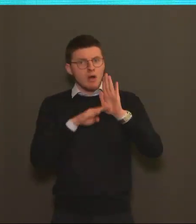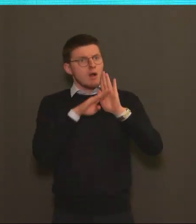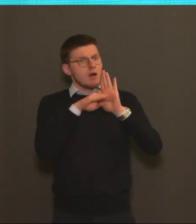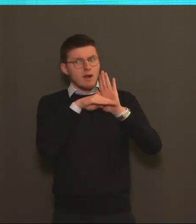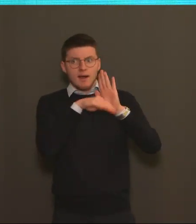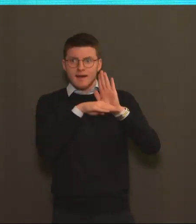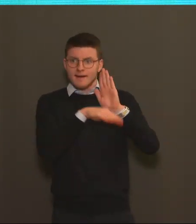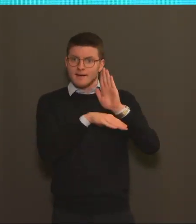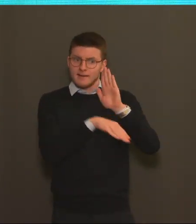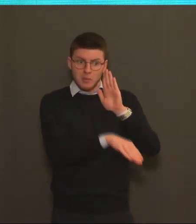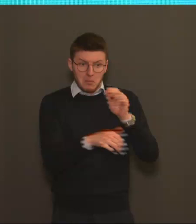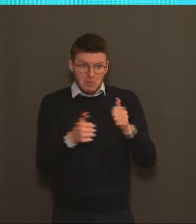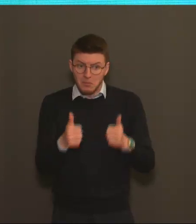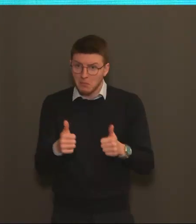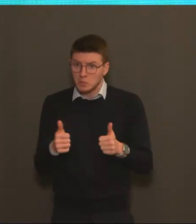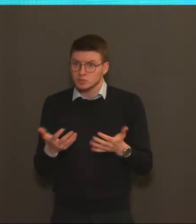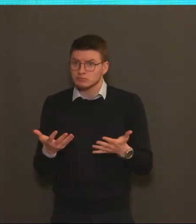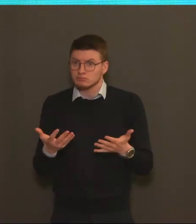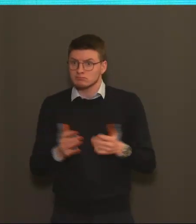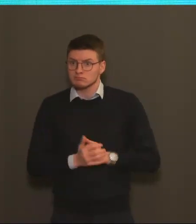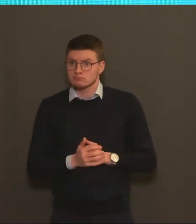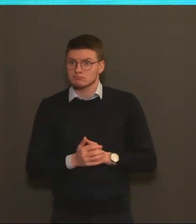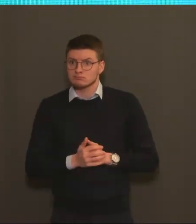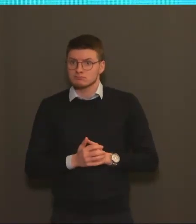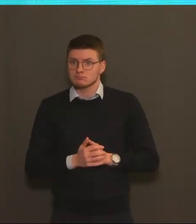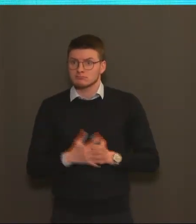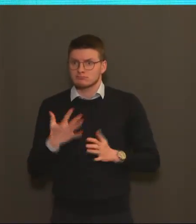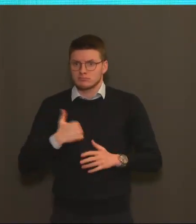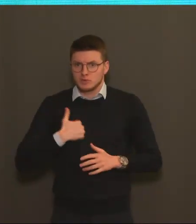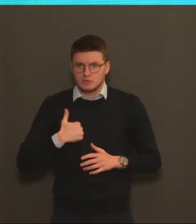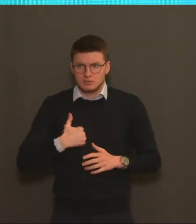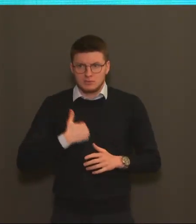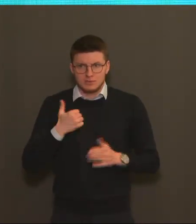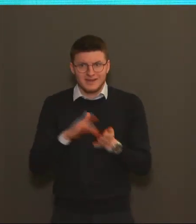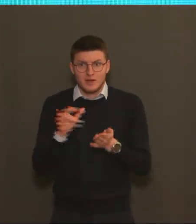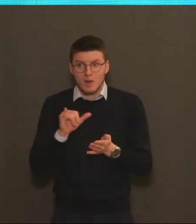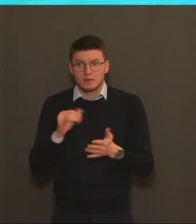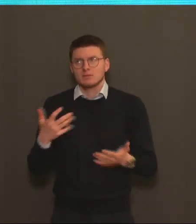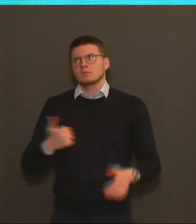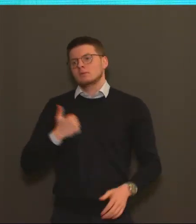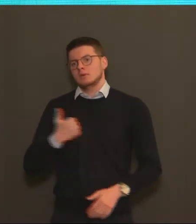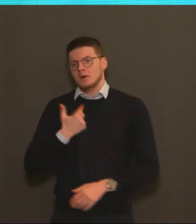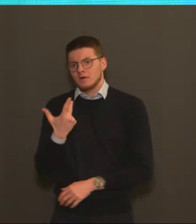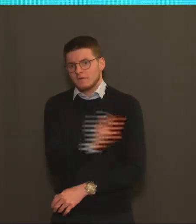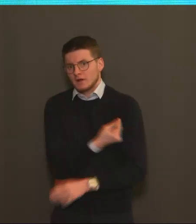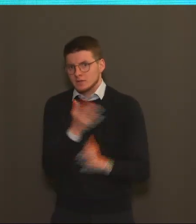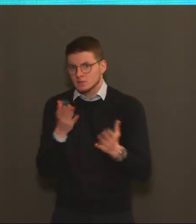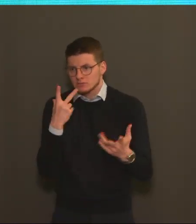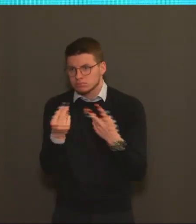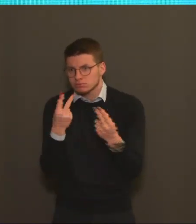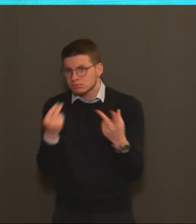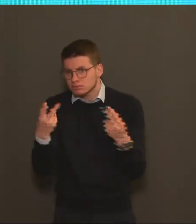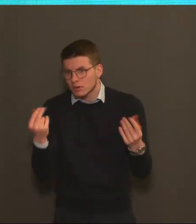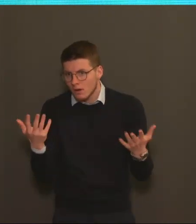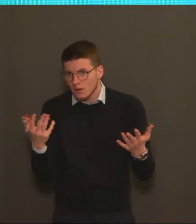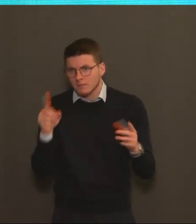Dit is ongetwijfeld dankzij de vaccinatie, maar we willen toch ook het zorgpersoneel nog eens erkennen voor hun inzet